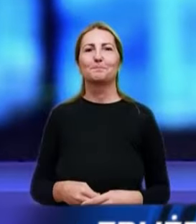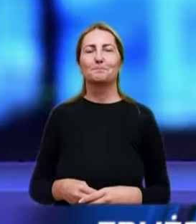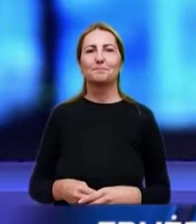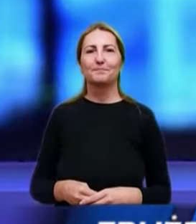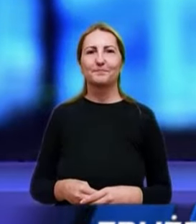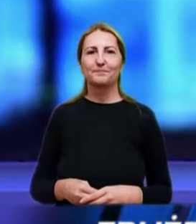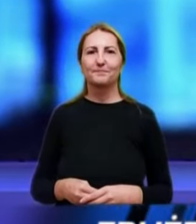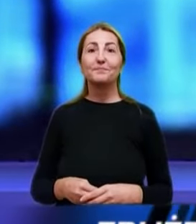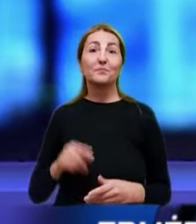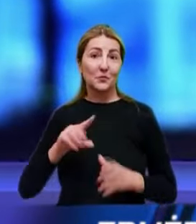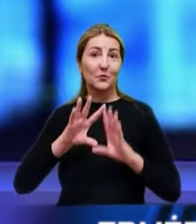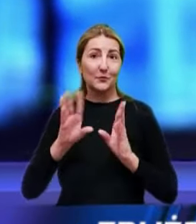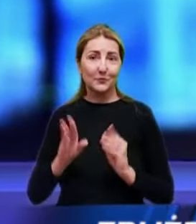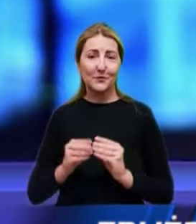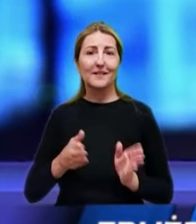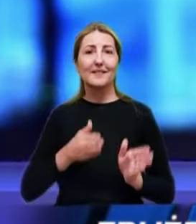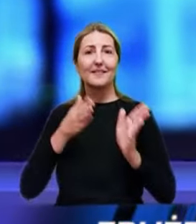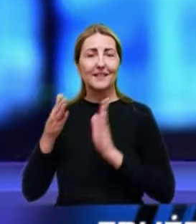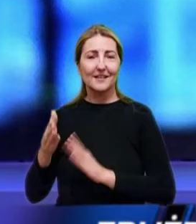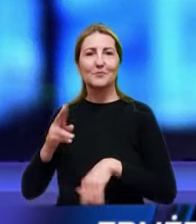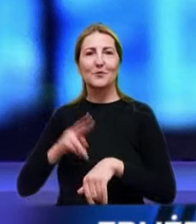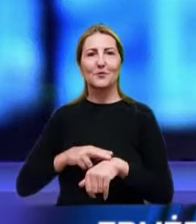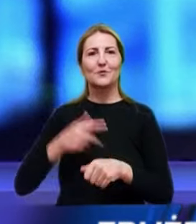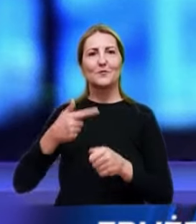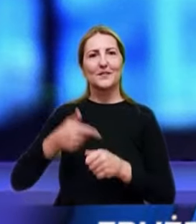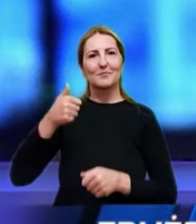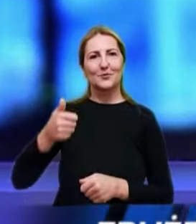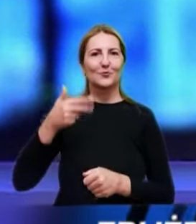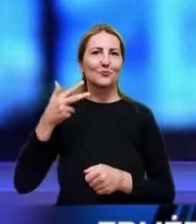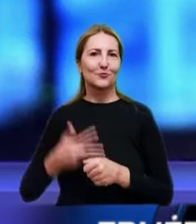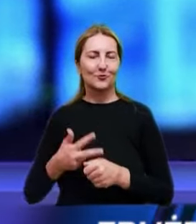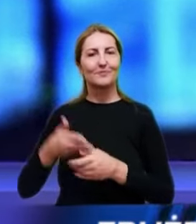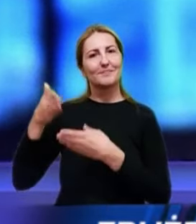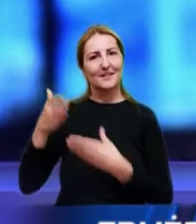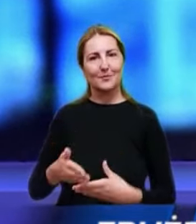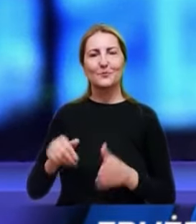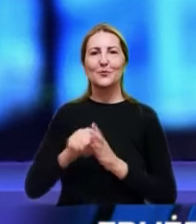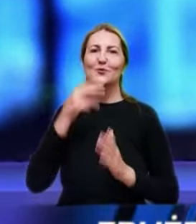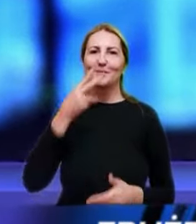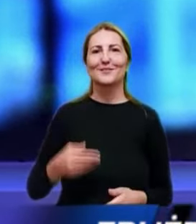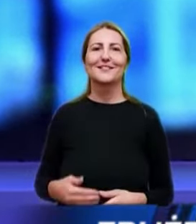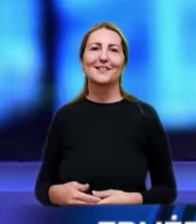tym wydaniu to wszystko. Następny serwis o godzinie 21.30. Zapraszam i do zobaczenia.